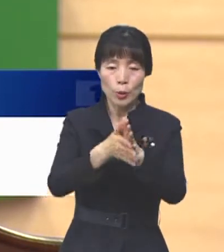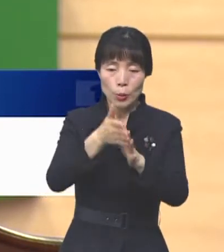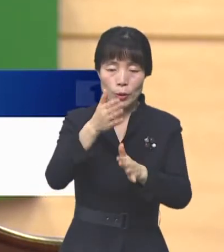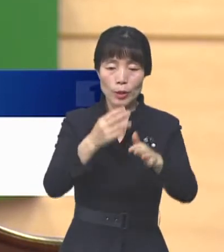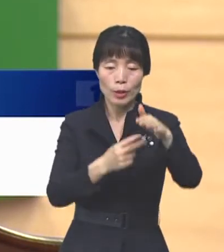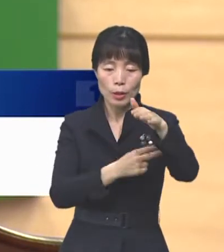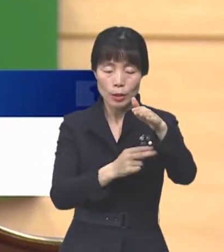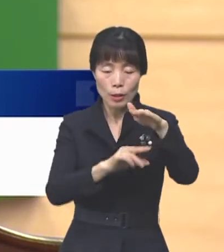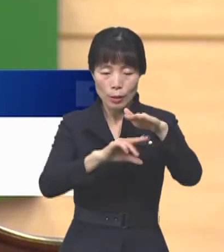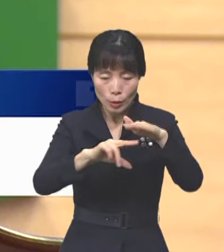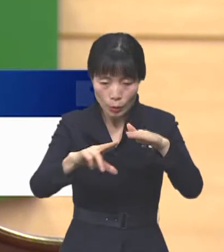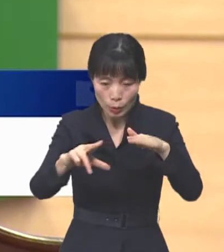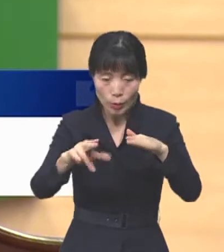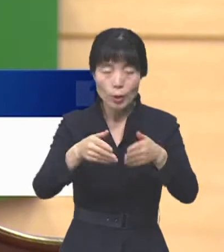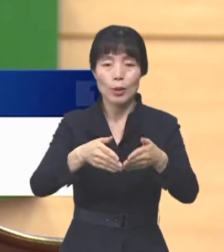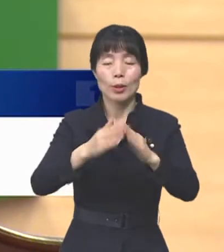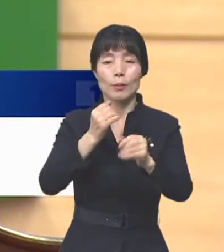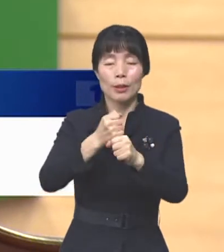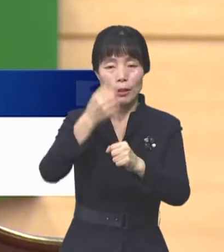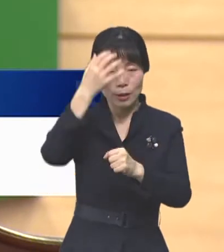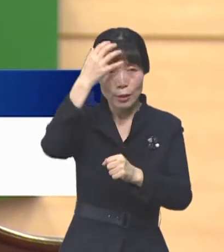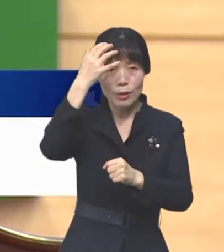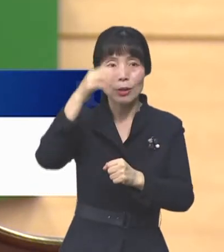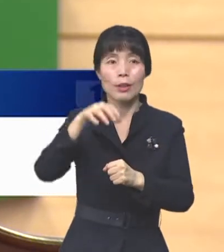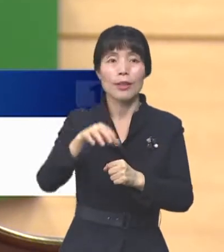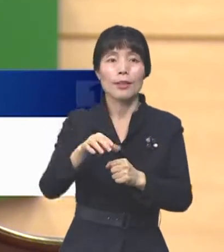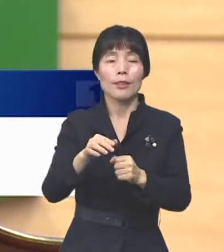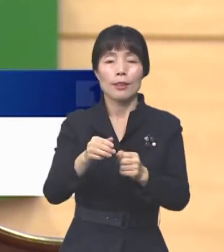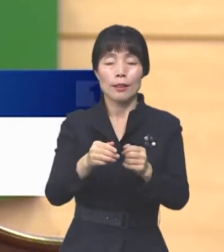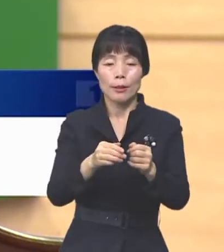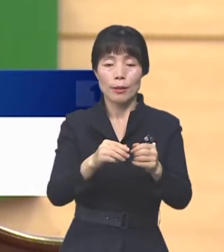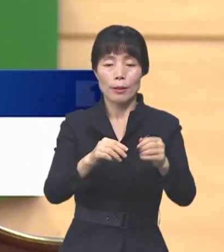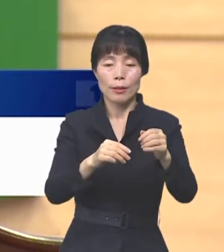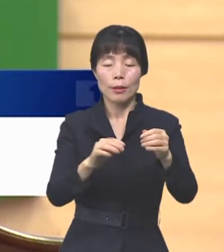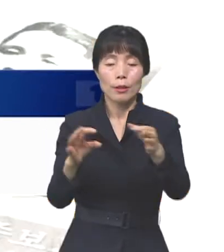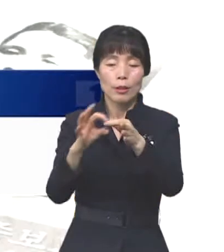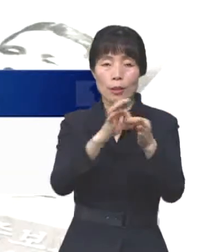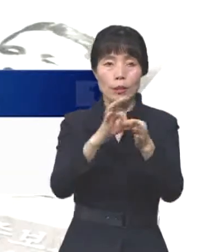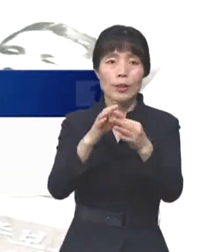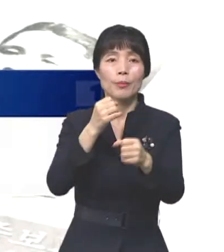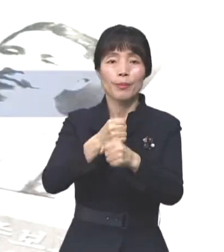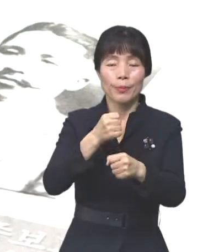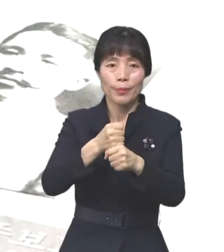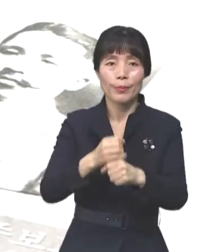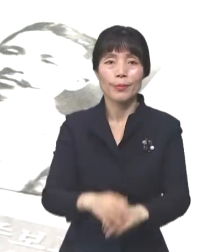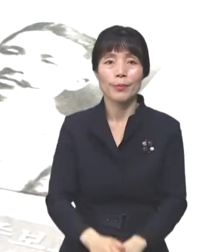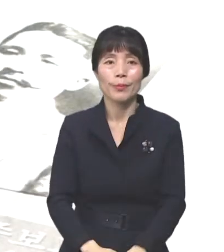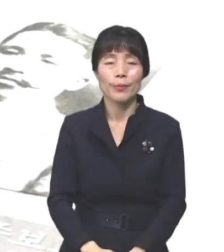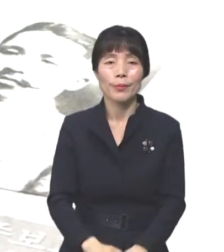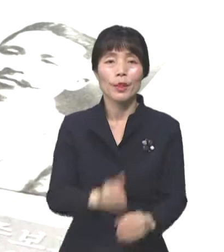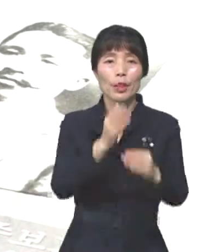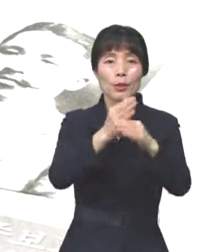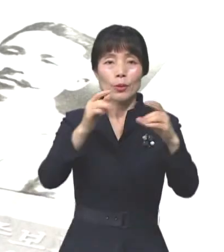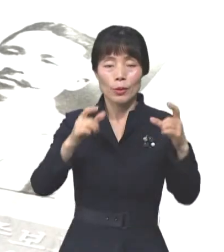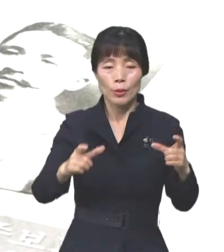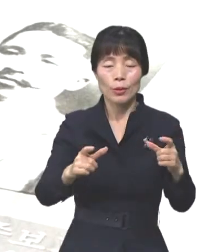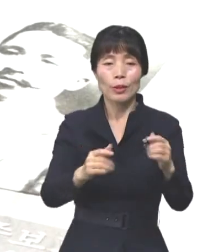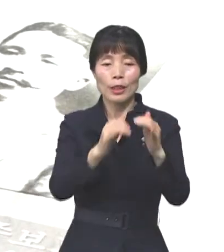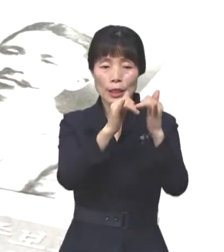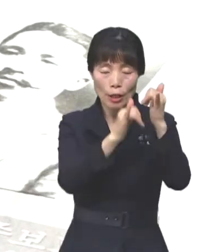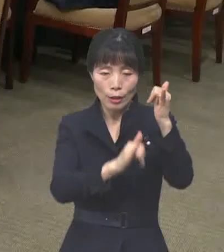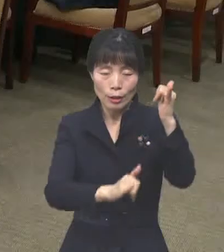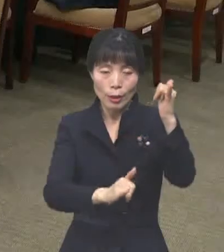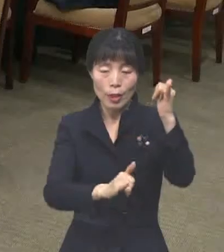인천도시철도망 구축계획에 영종 영류 내부 순환선 건설 사업을 반영하는 등 중구는 또한 역사가